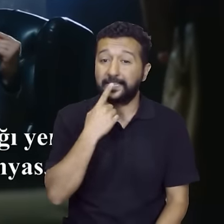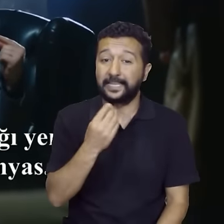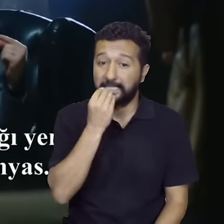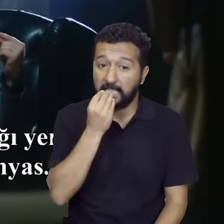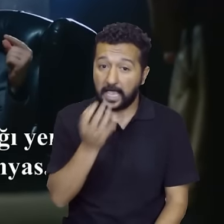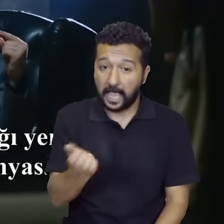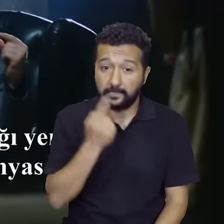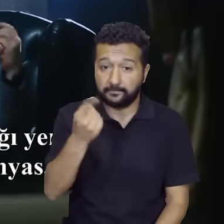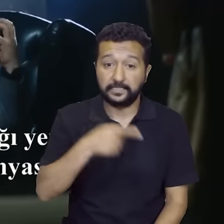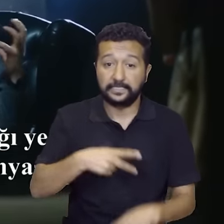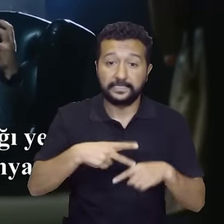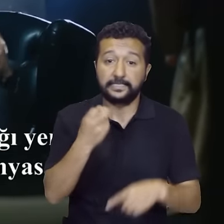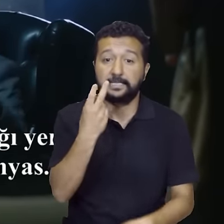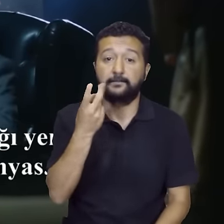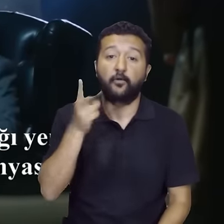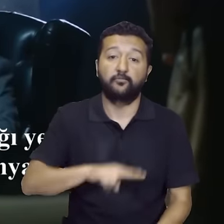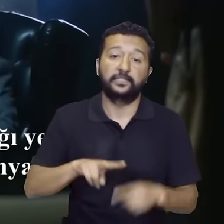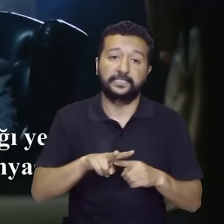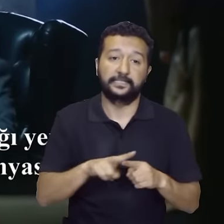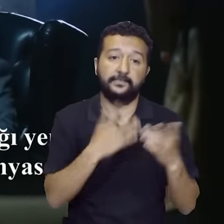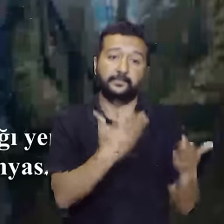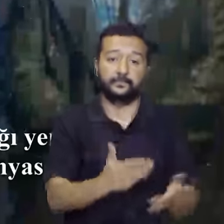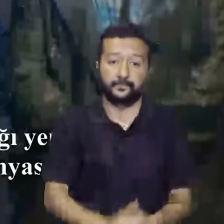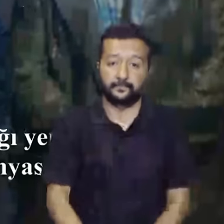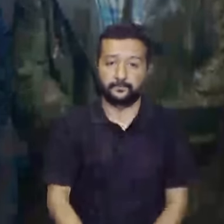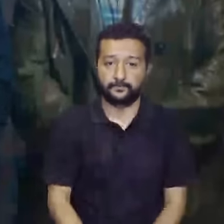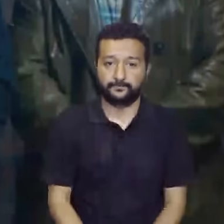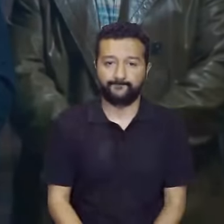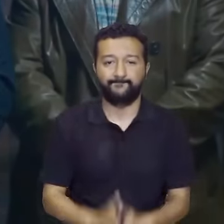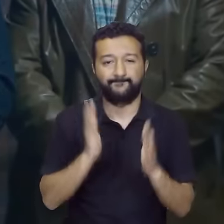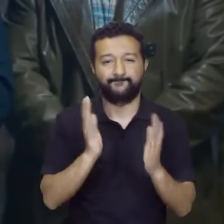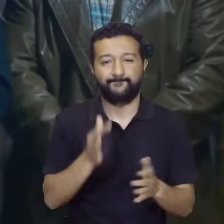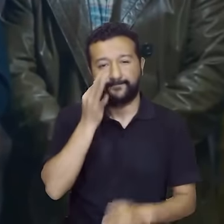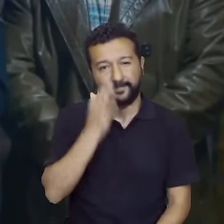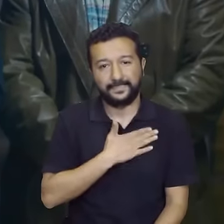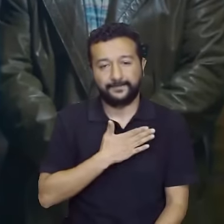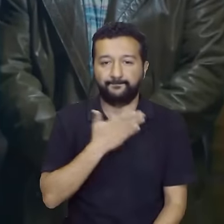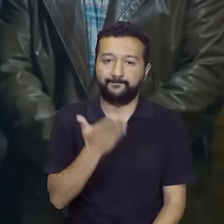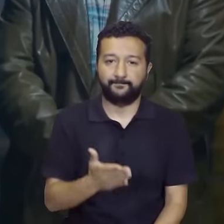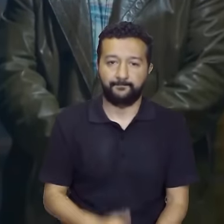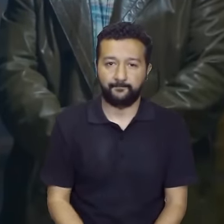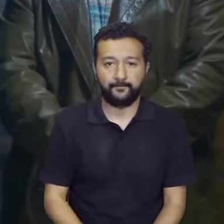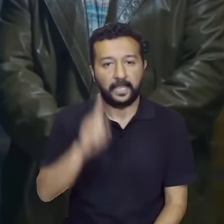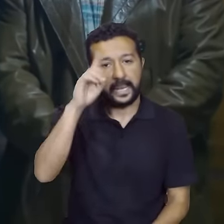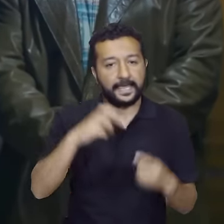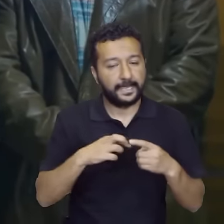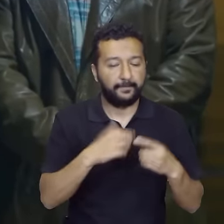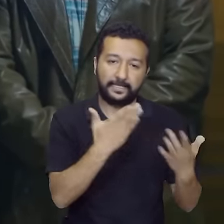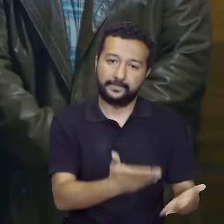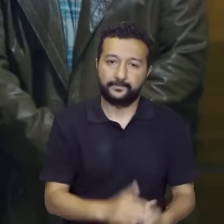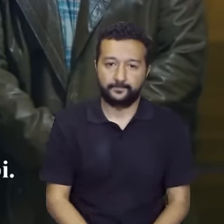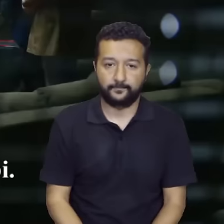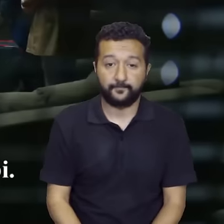tattığı yemeklerin birinden zehirlenip ölmüş Kinyas. Ah canım. Allah rahmet